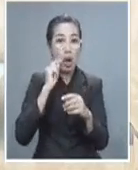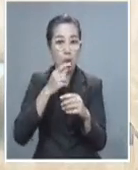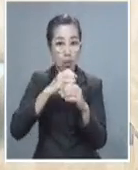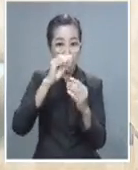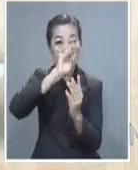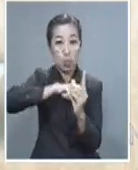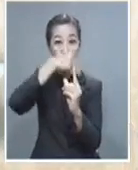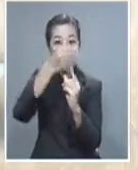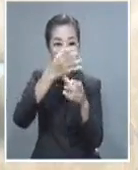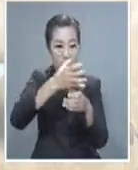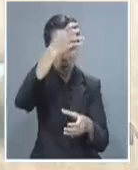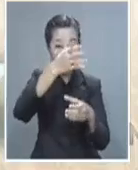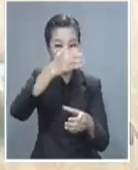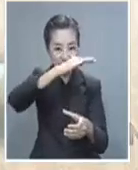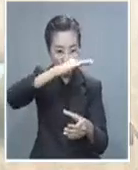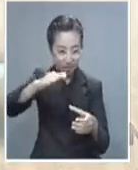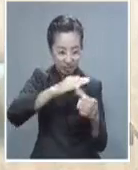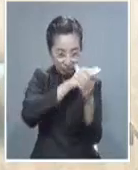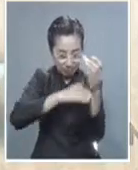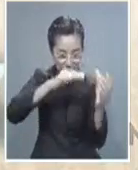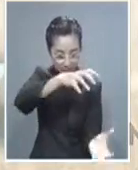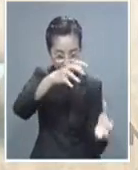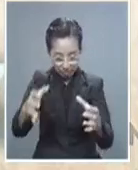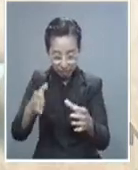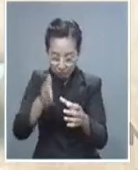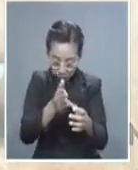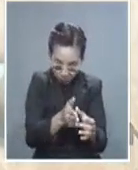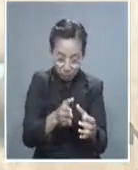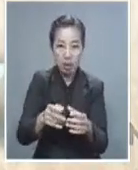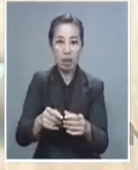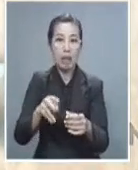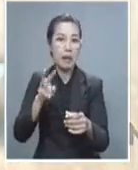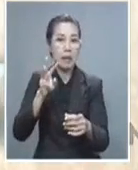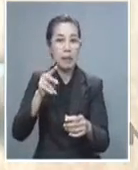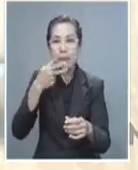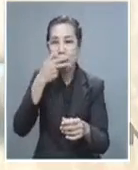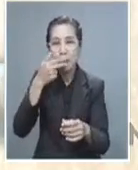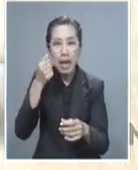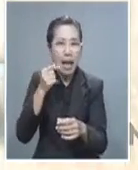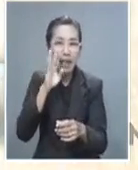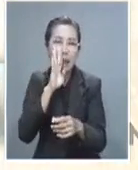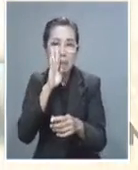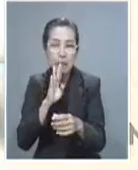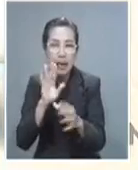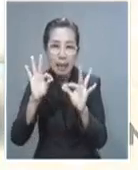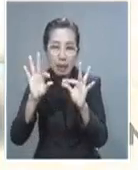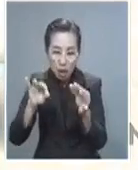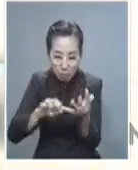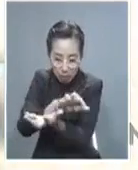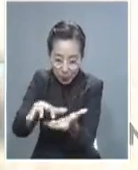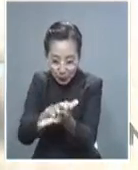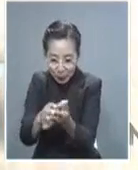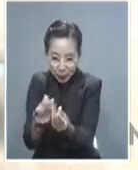ากน้ำตาลนะฮะก็เป็นตัวเขาเรียกว่าจุลินทรีย ์ ม ี ประสิทธิภาพเป็นหัวเชื้อแล้วเอาไ